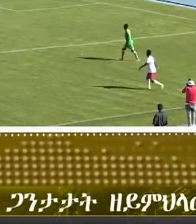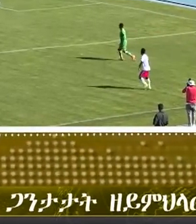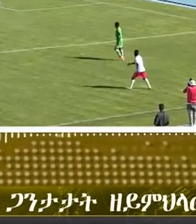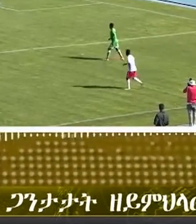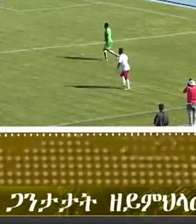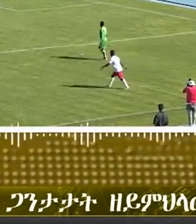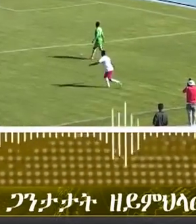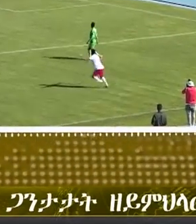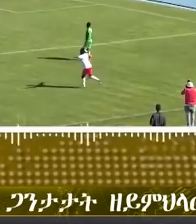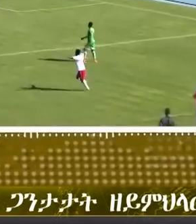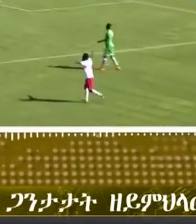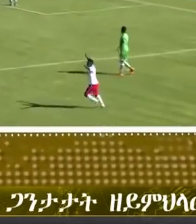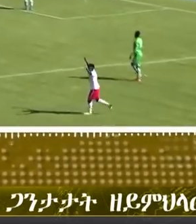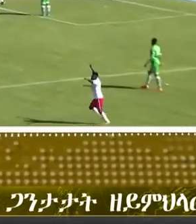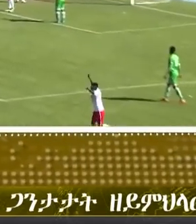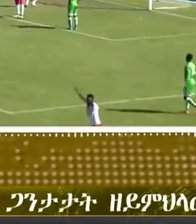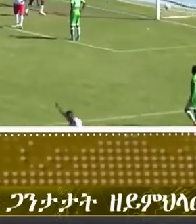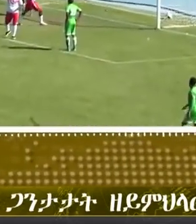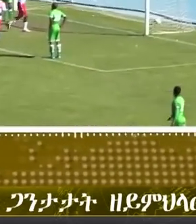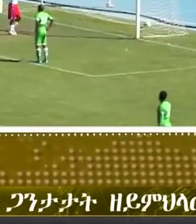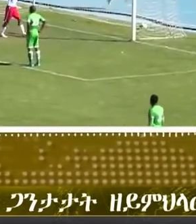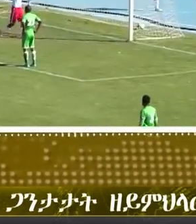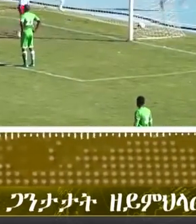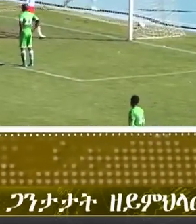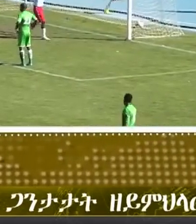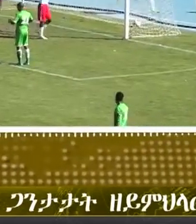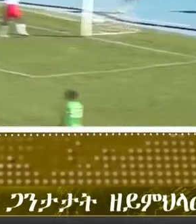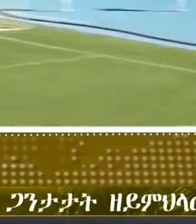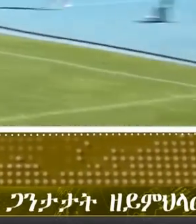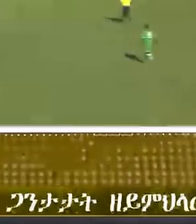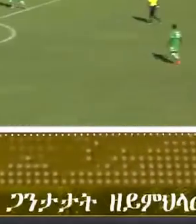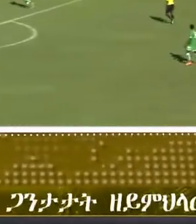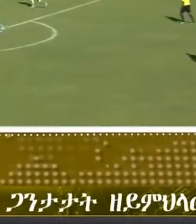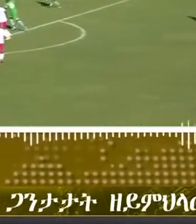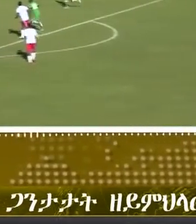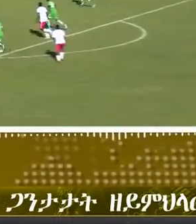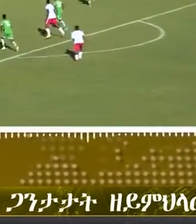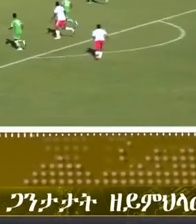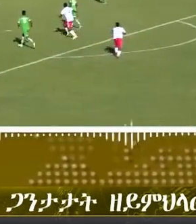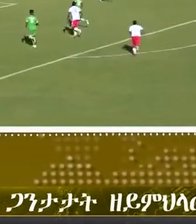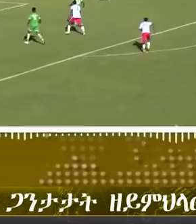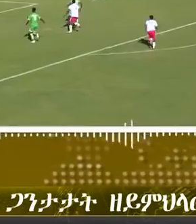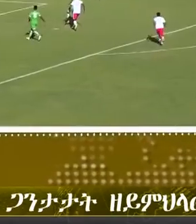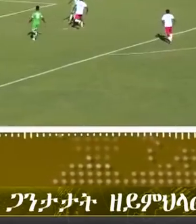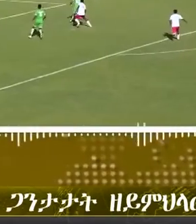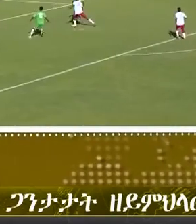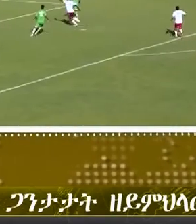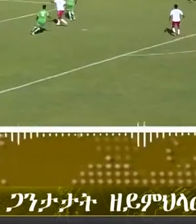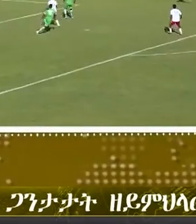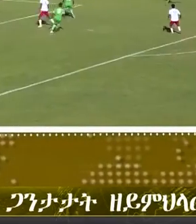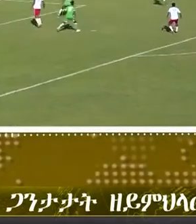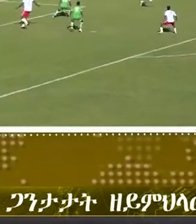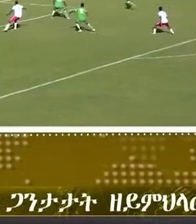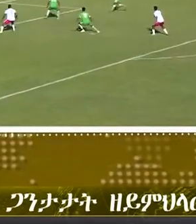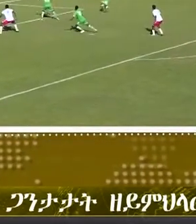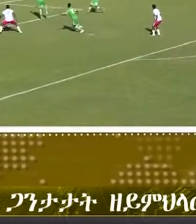بخورن نه وعده سراغ کلی نه نون کسالتی میتاد کلی نه